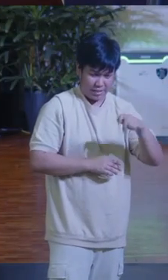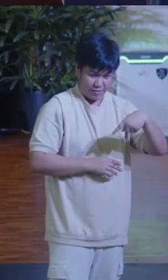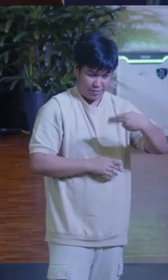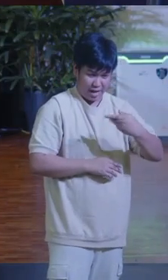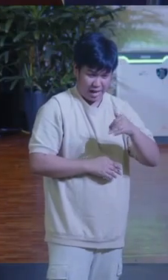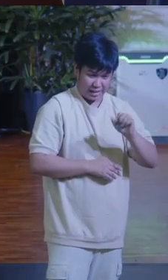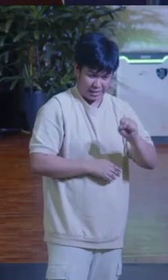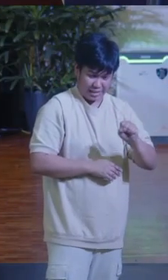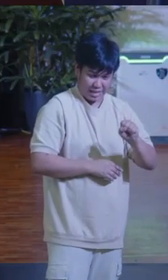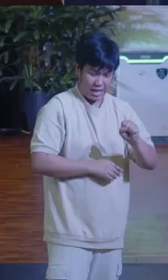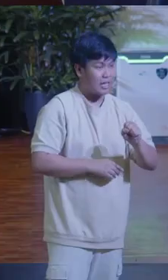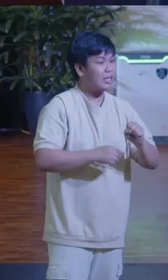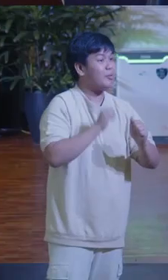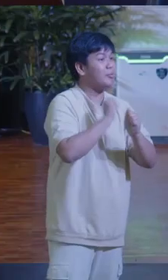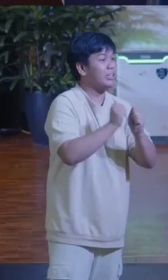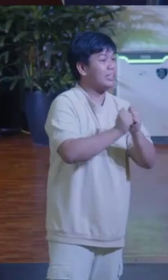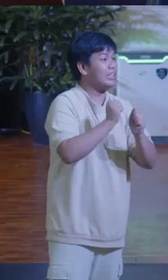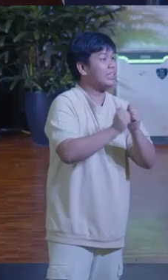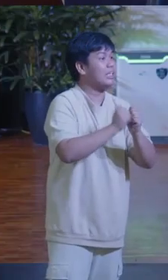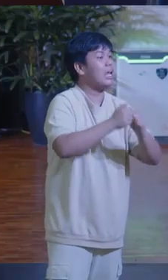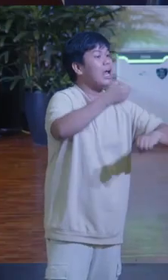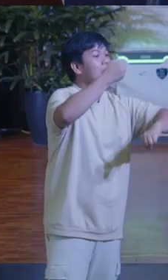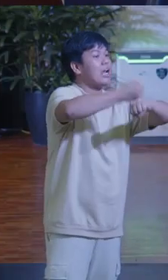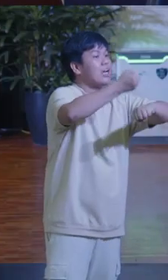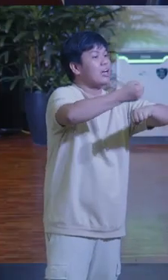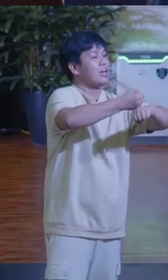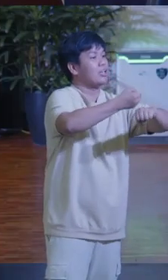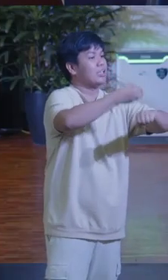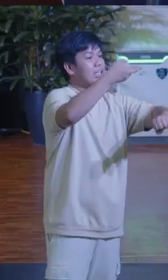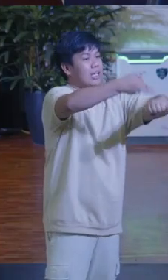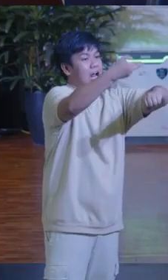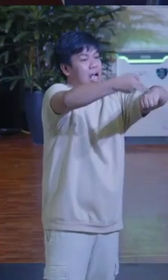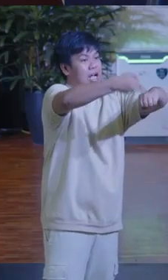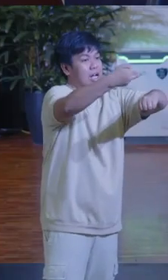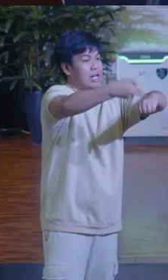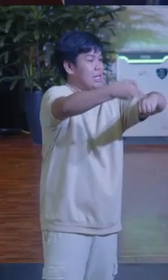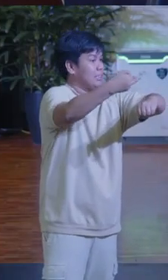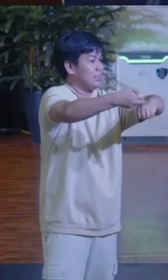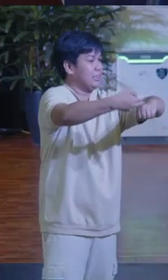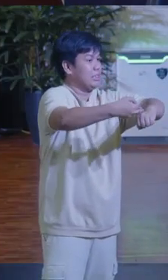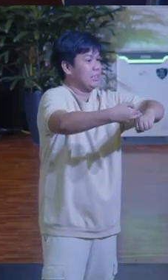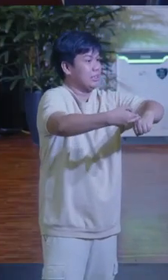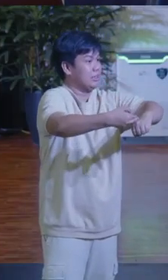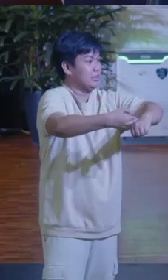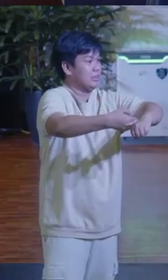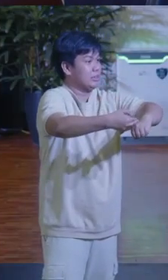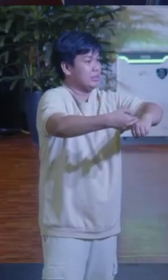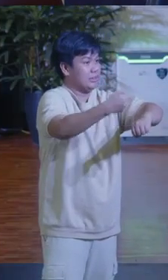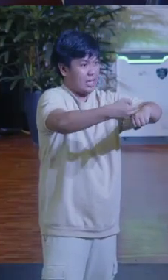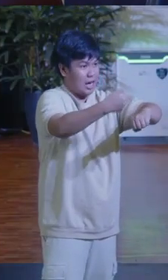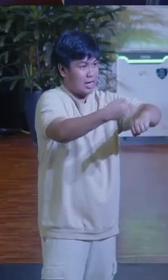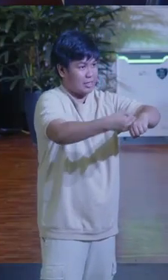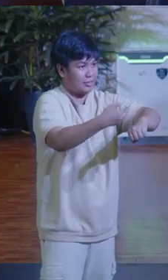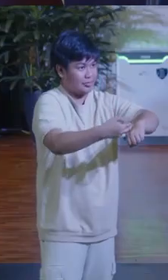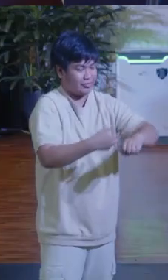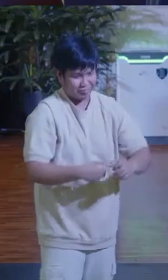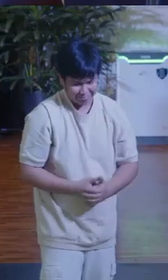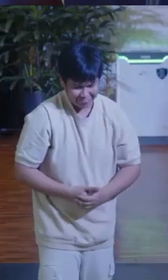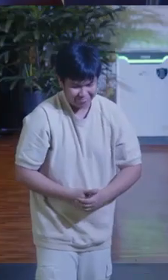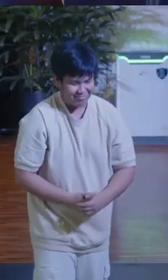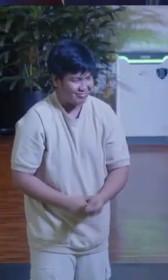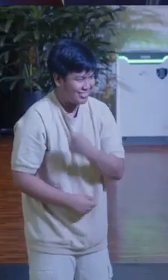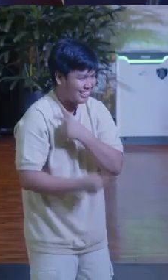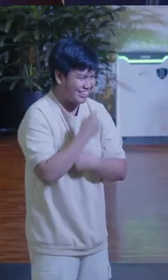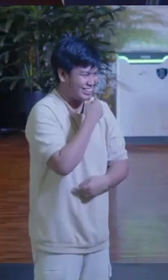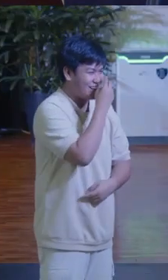Ang ibig po sabihin ng Cephas, bato. No? Wala pong pinagkapareho sa isang senador na